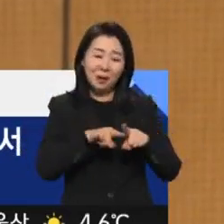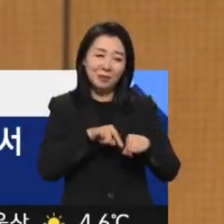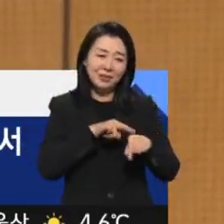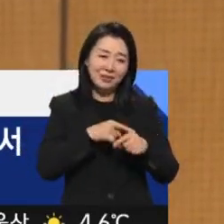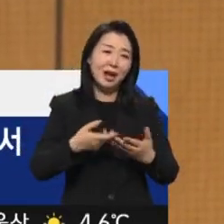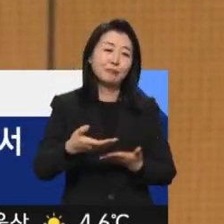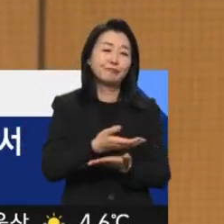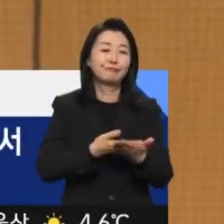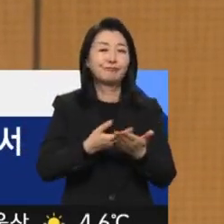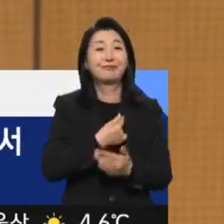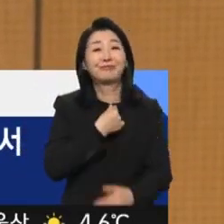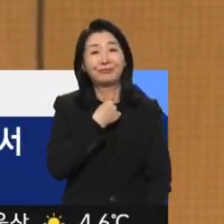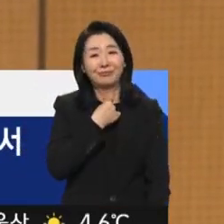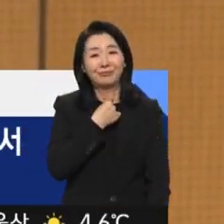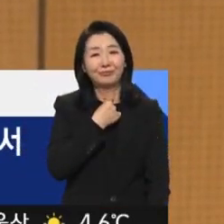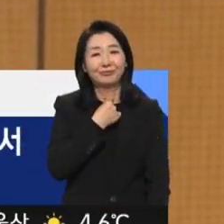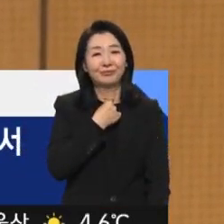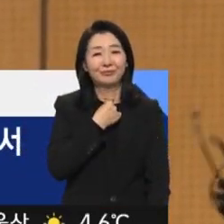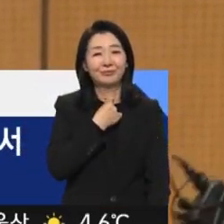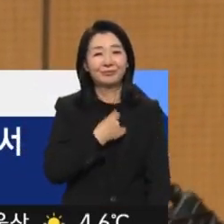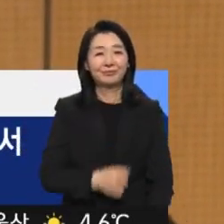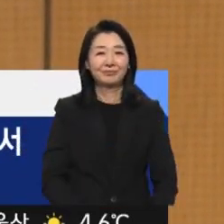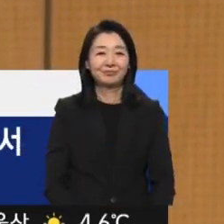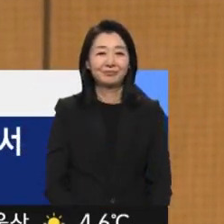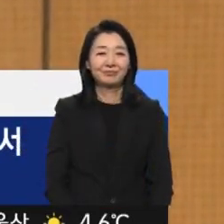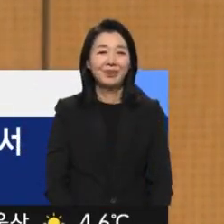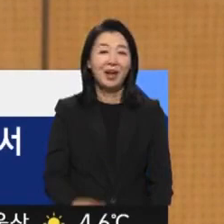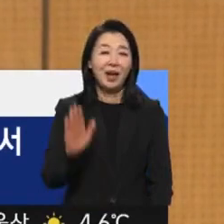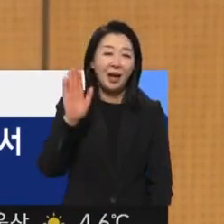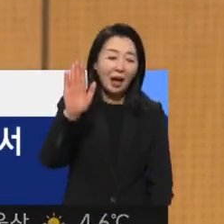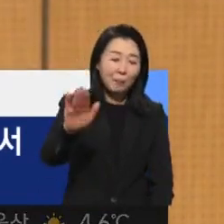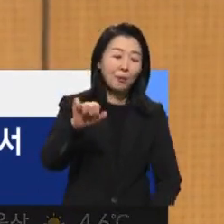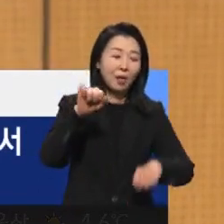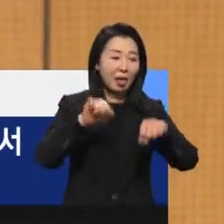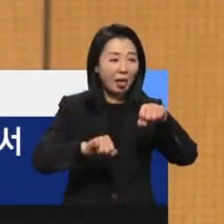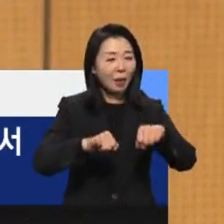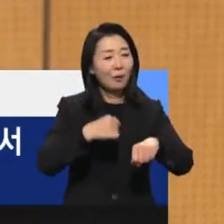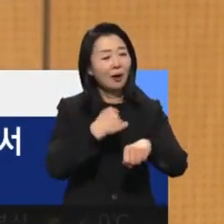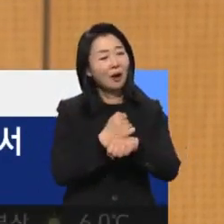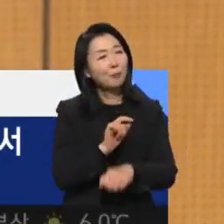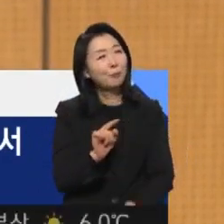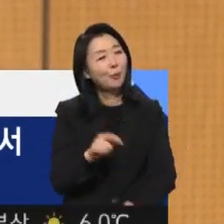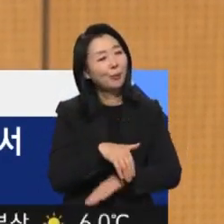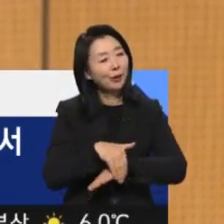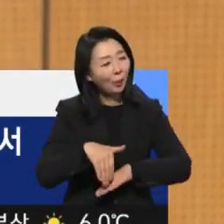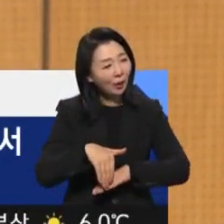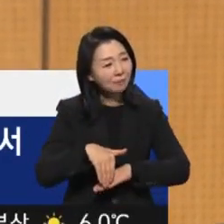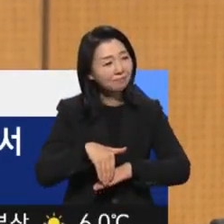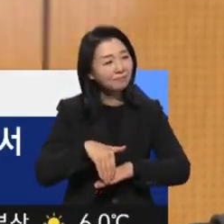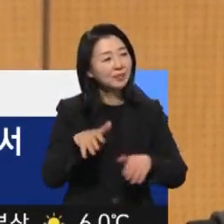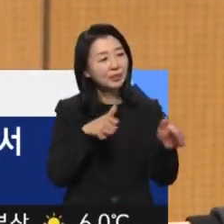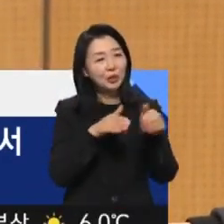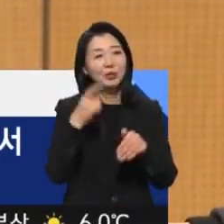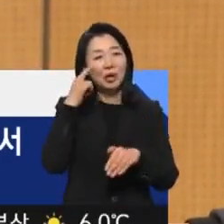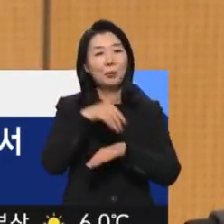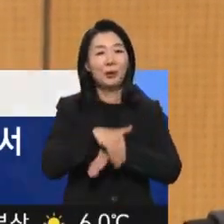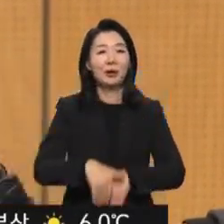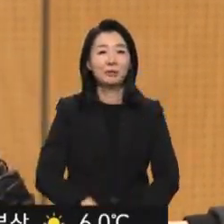보내면서 앞으로 잘 될지 그렇게 생각을 좀 정리해 나가도록